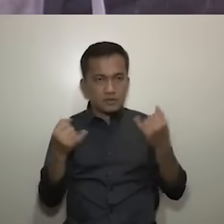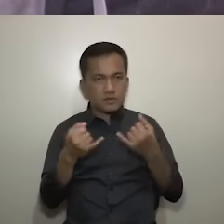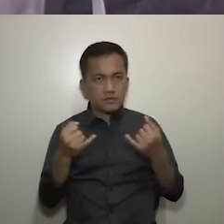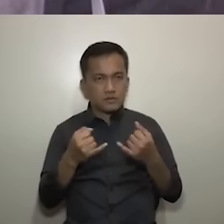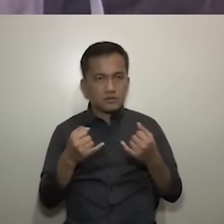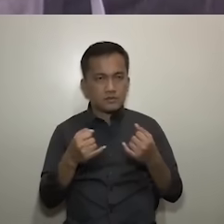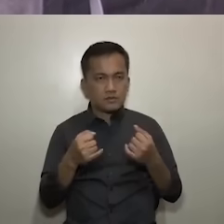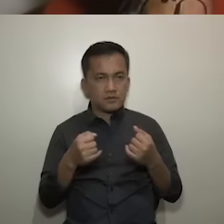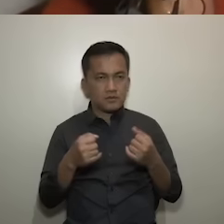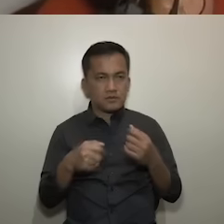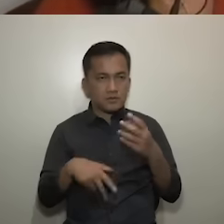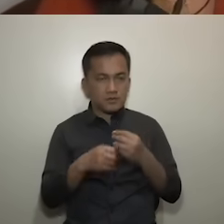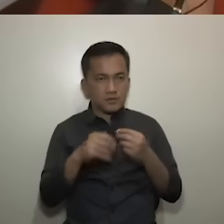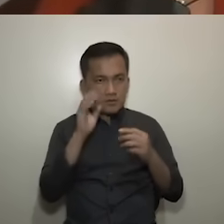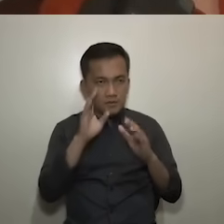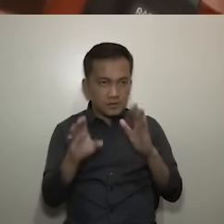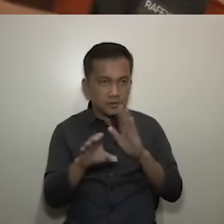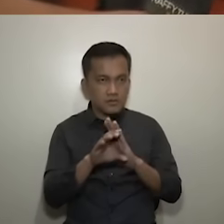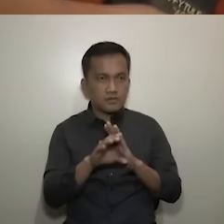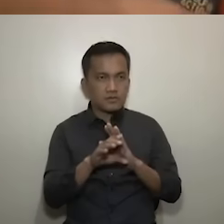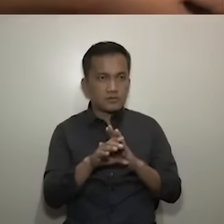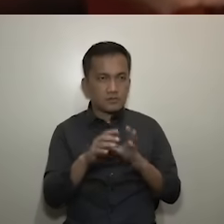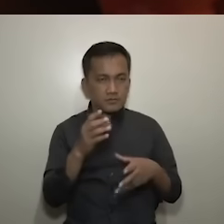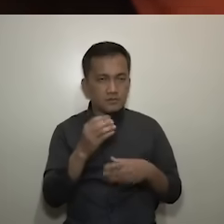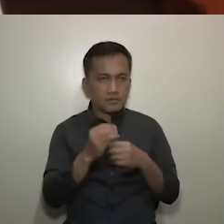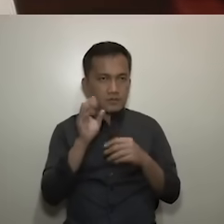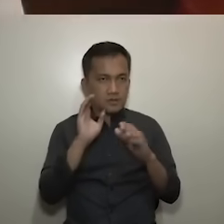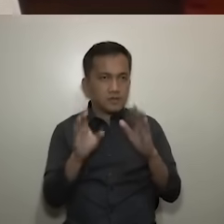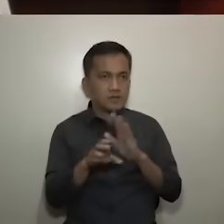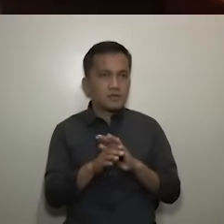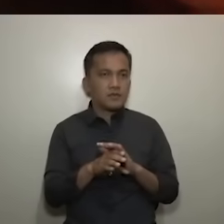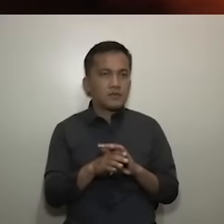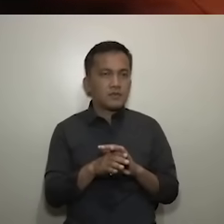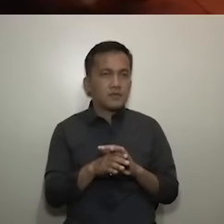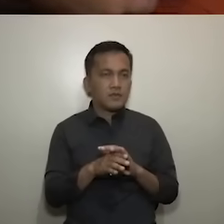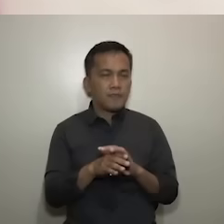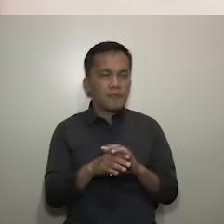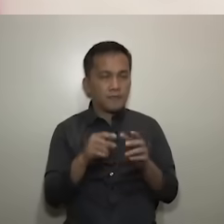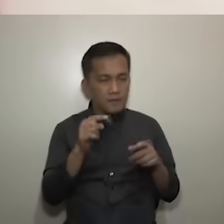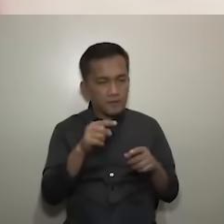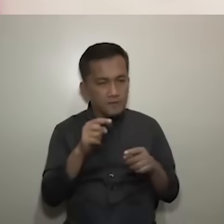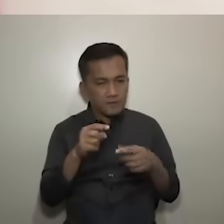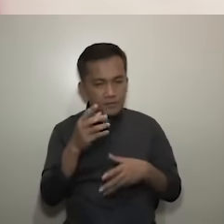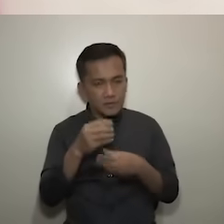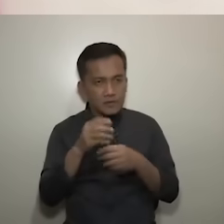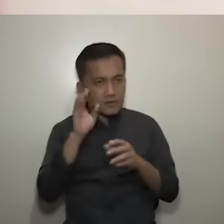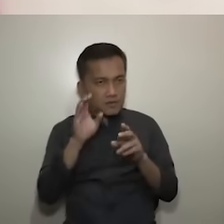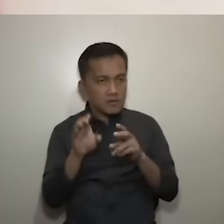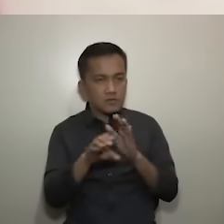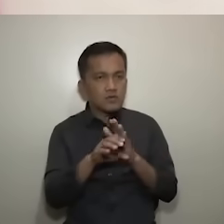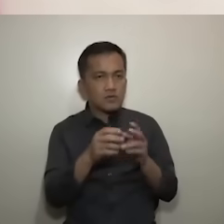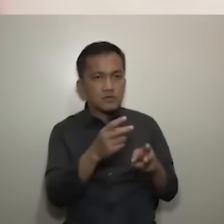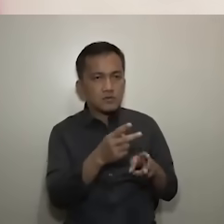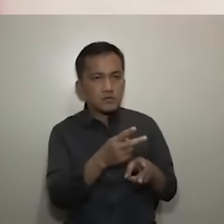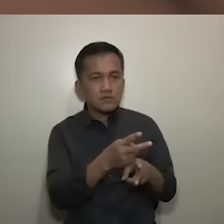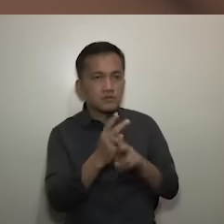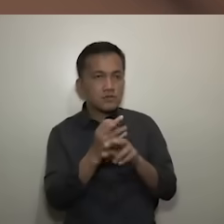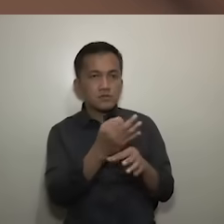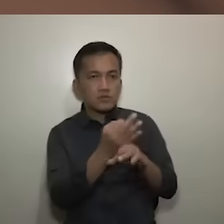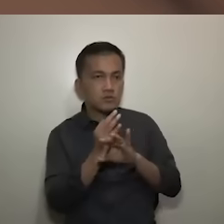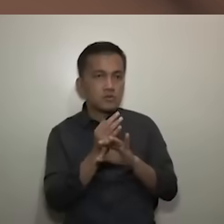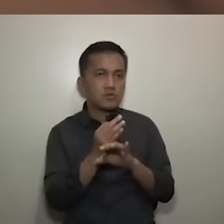picture po yan. Okay, may picture pa. Ito po. Wala itong picture, ano? Ito po yung mga pictures po ng sinundo po. Ayan po yung, ano